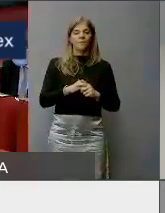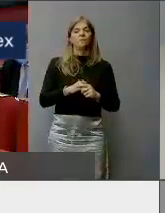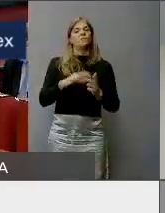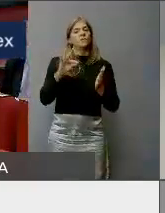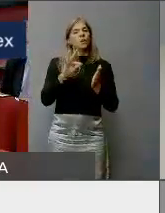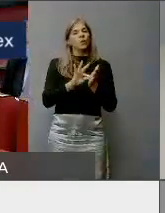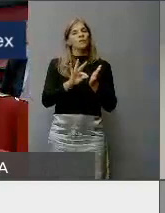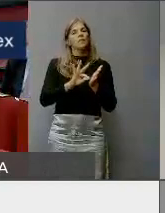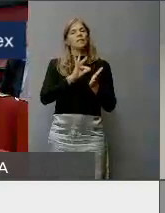il giorno numero sai